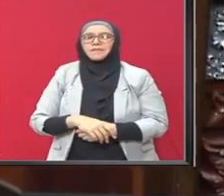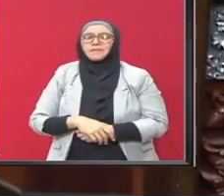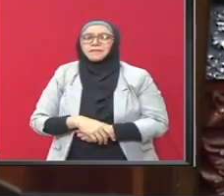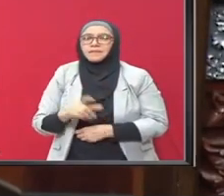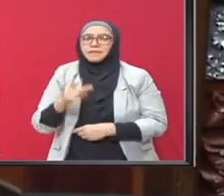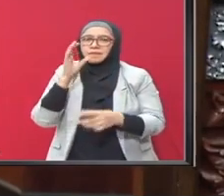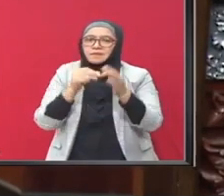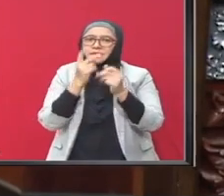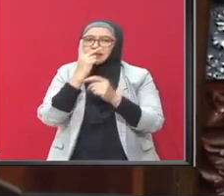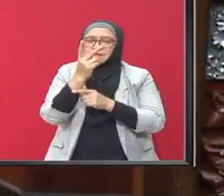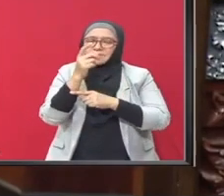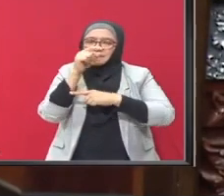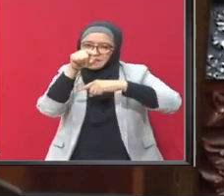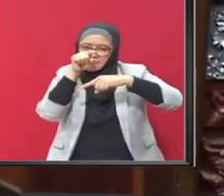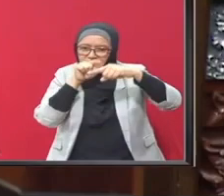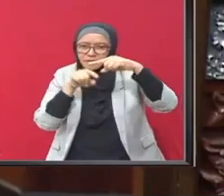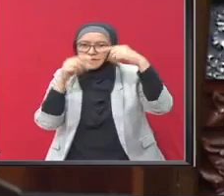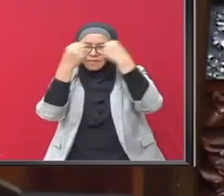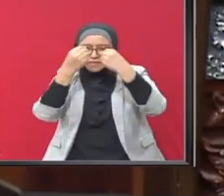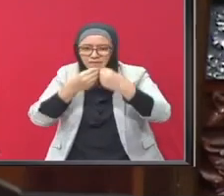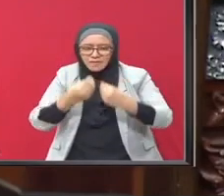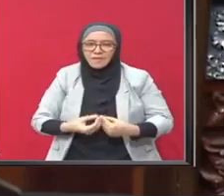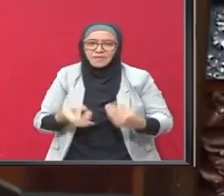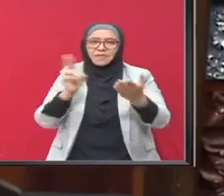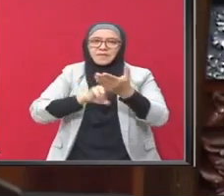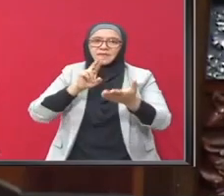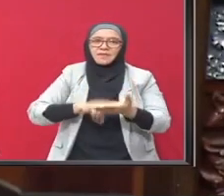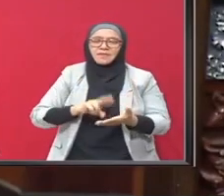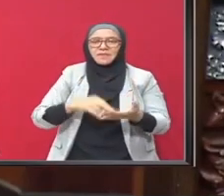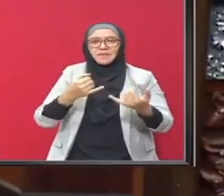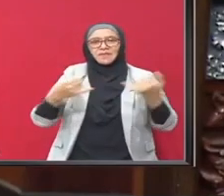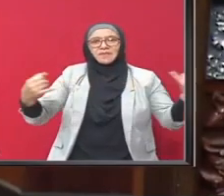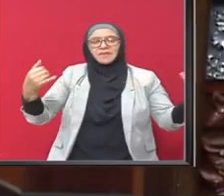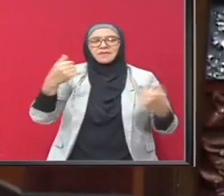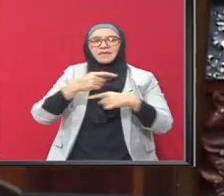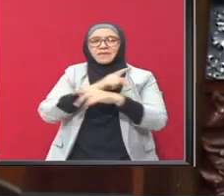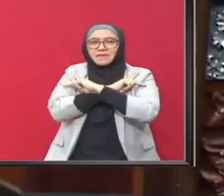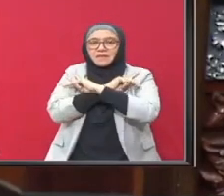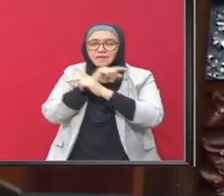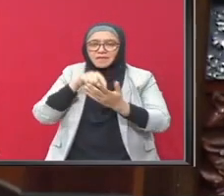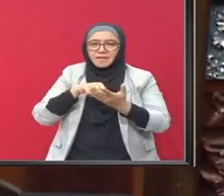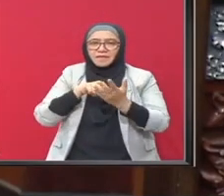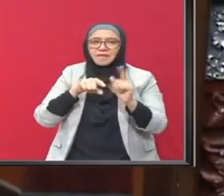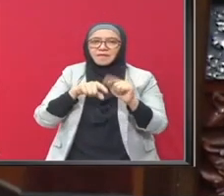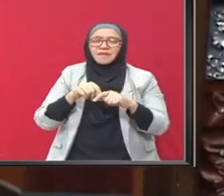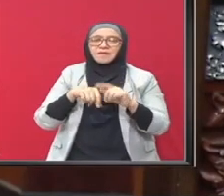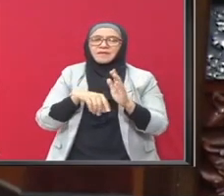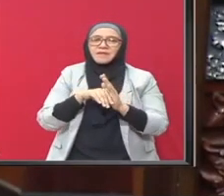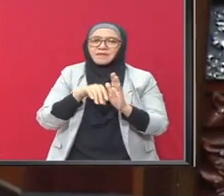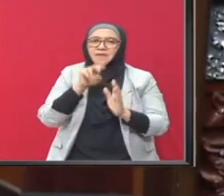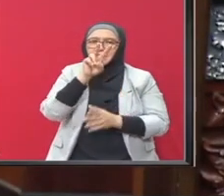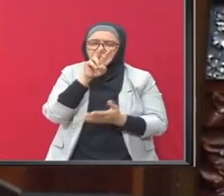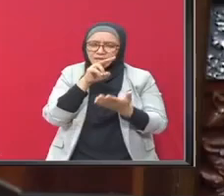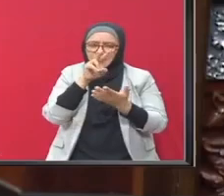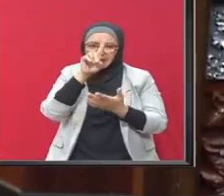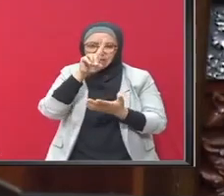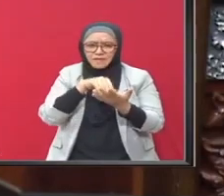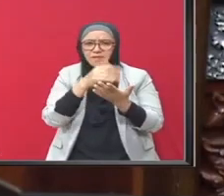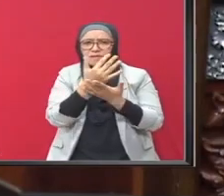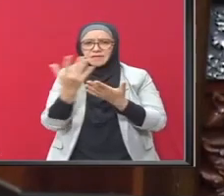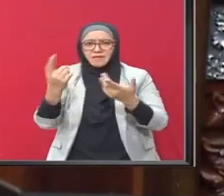pecahan record keseluruhan tadi yang kasih I sebanyak 1847 berkaitan dengan kanak-kanak